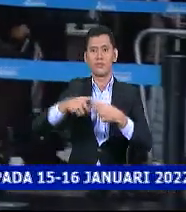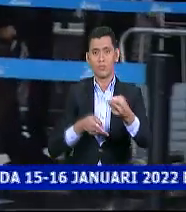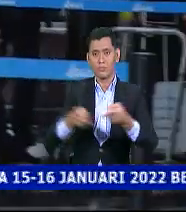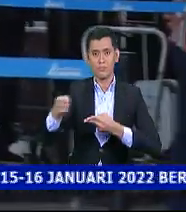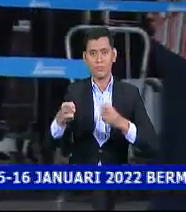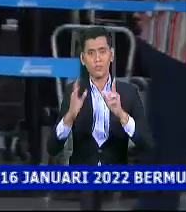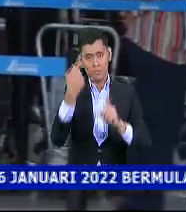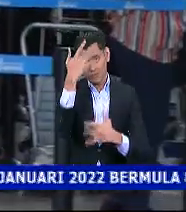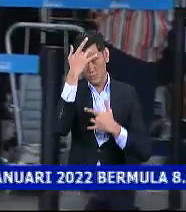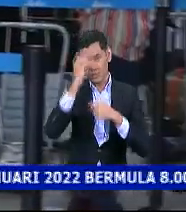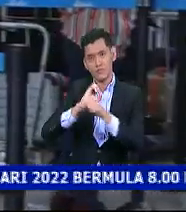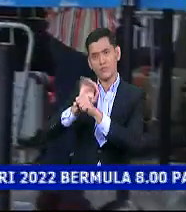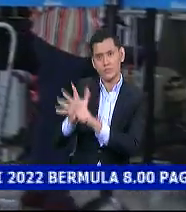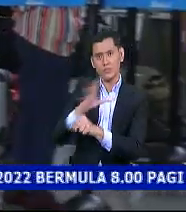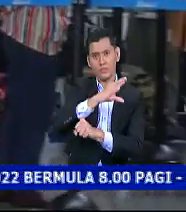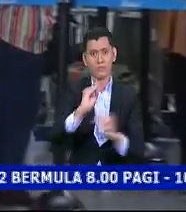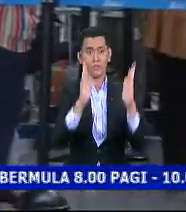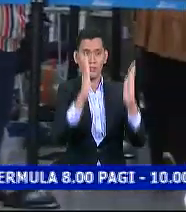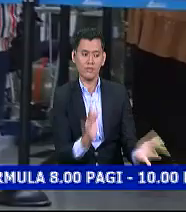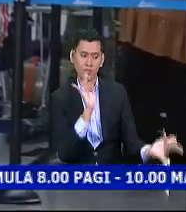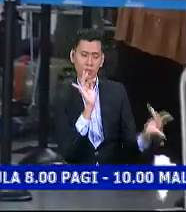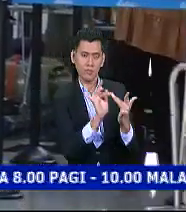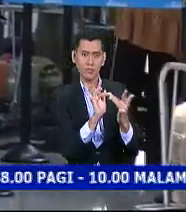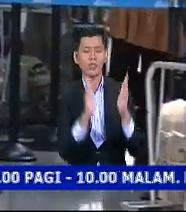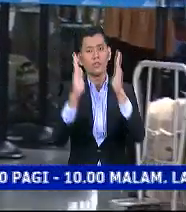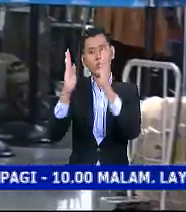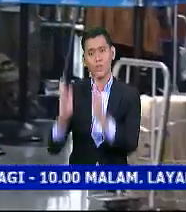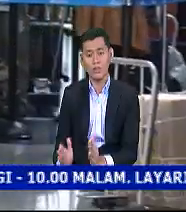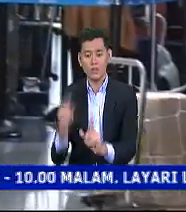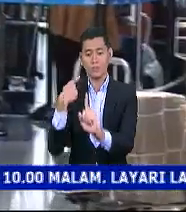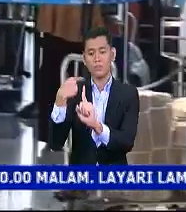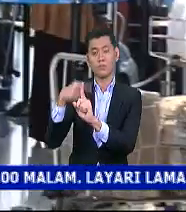positif COVID-19 dan kontak rapat kepada kes positif.